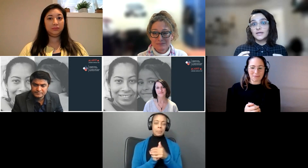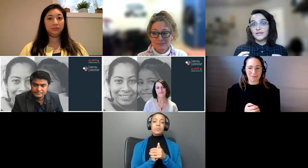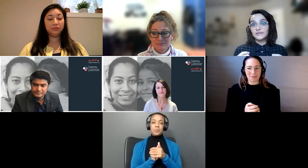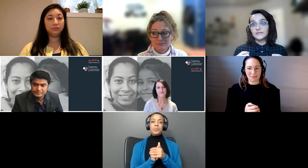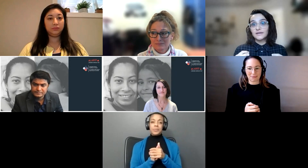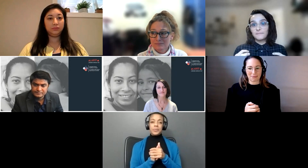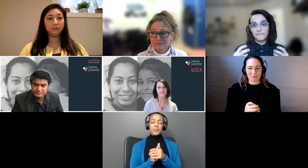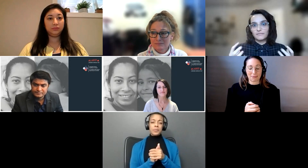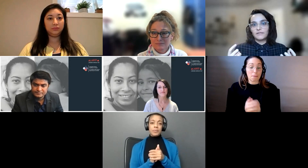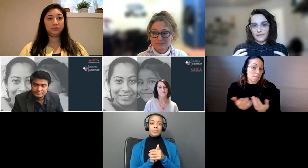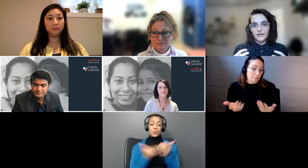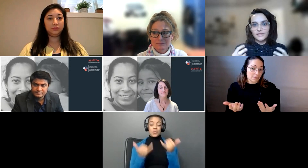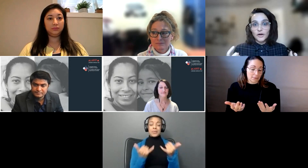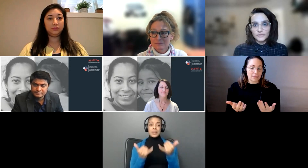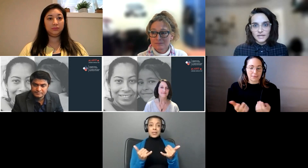mais